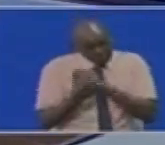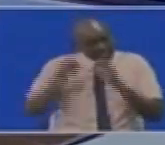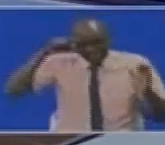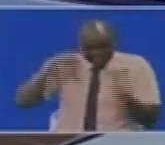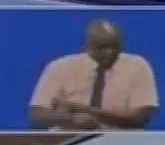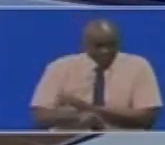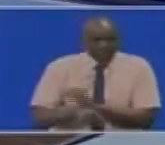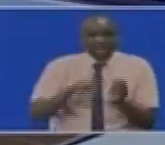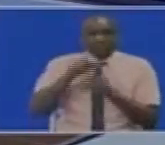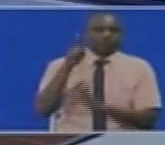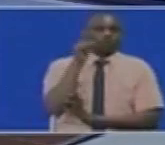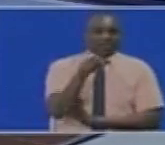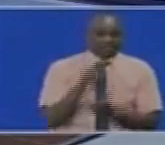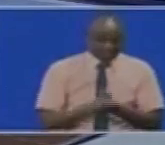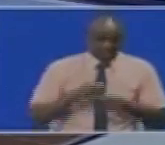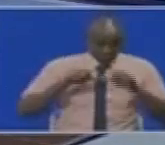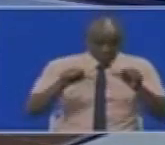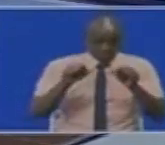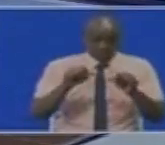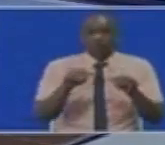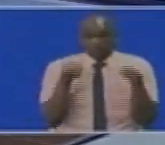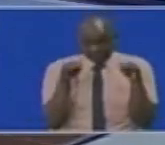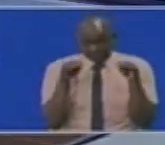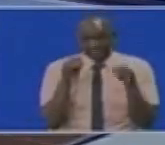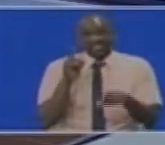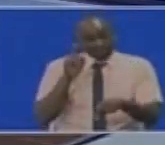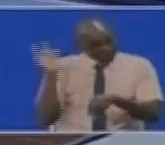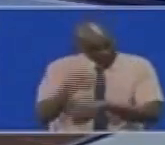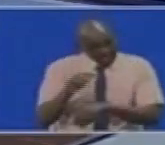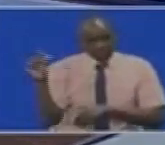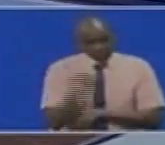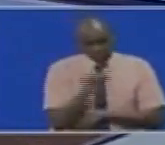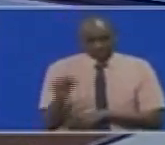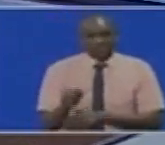zaidi kwenye sheria hii. Endelea kutegea, tarudi kwenye muda usiokuwa mrefu.